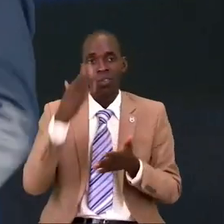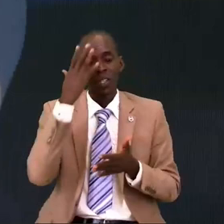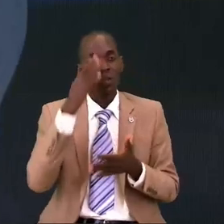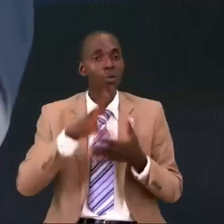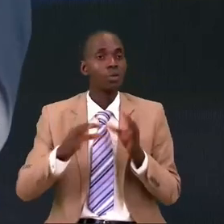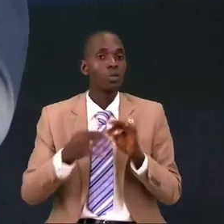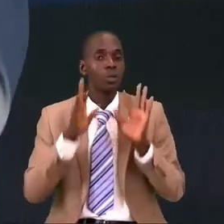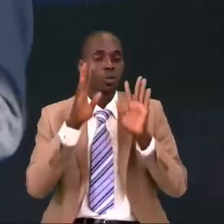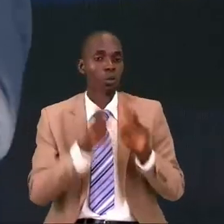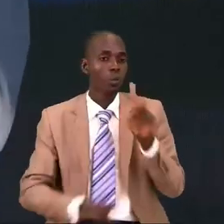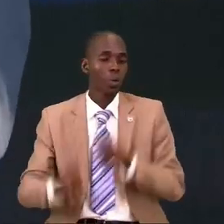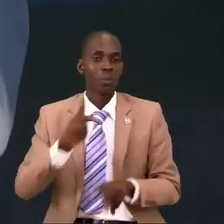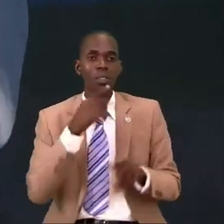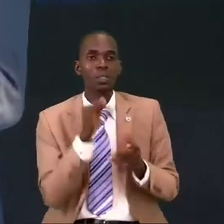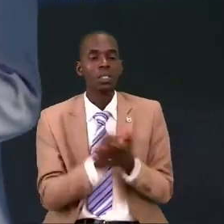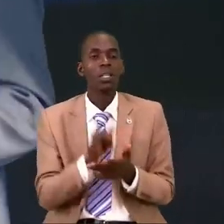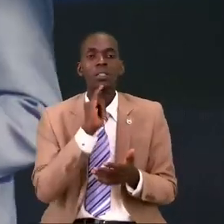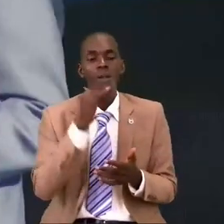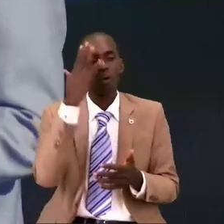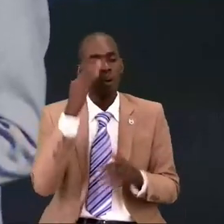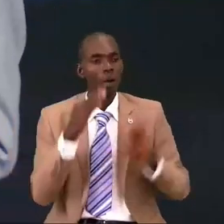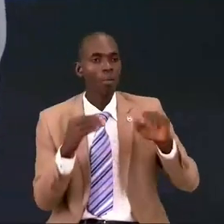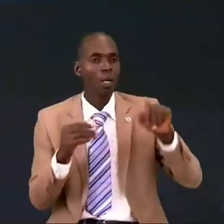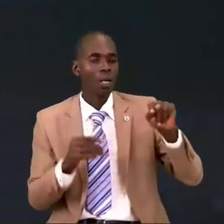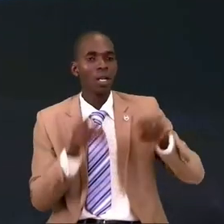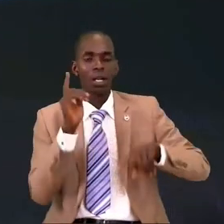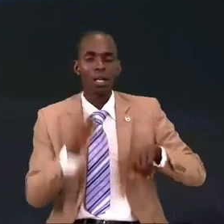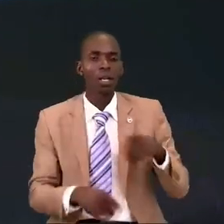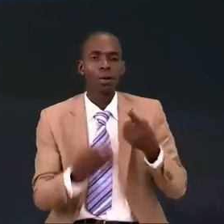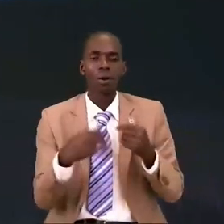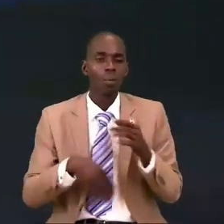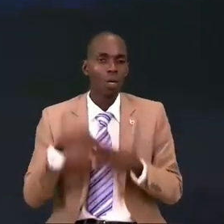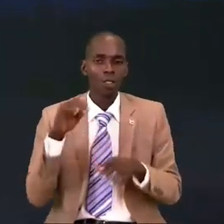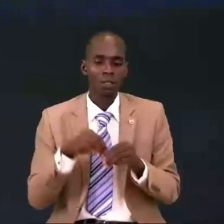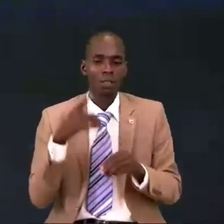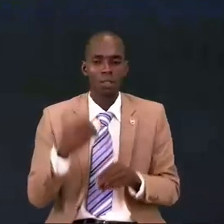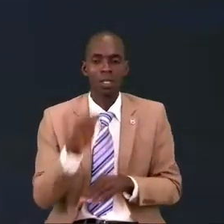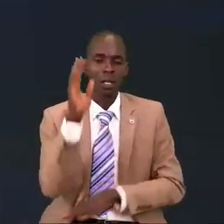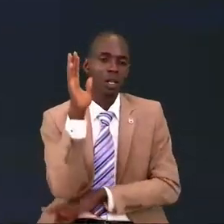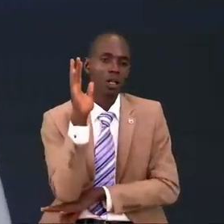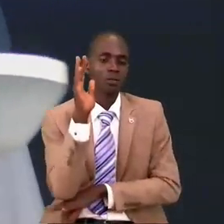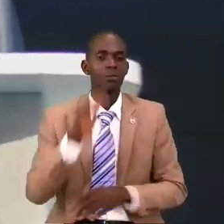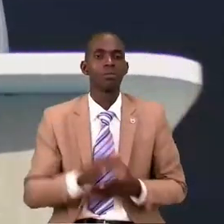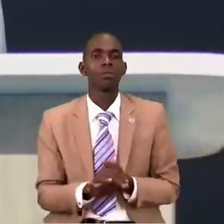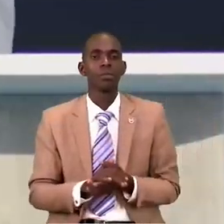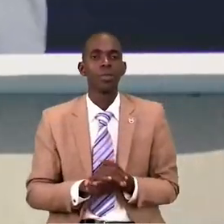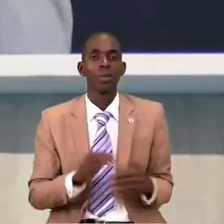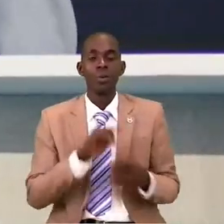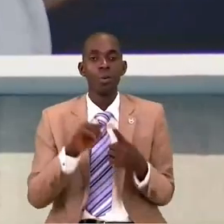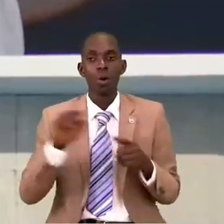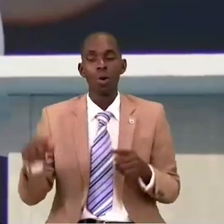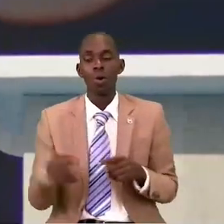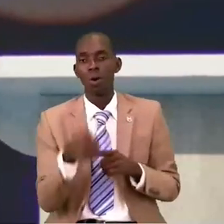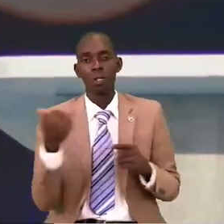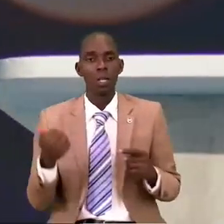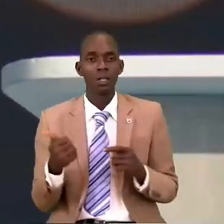pas dans l'après-midi. Quand tout le monde peut les voir, les chauves-souris sont pour la nuit. Quand elles peuvent se cacher dans